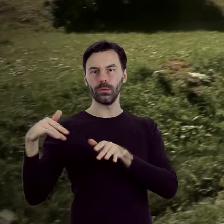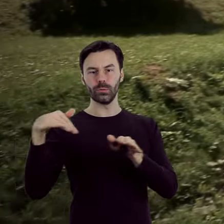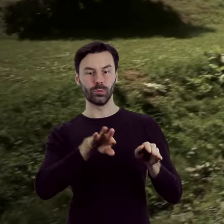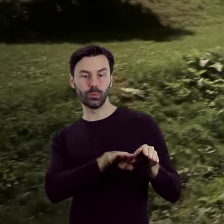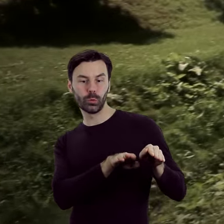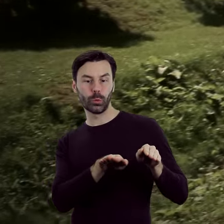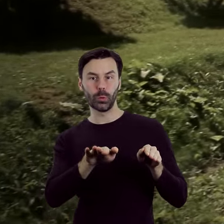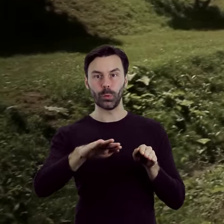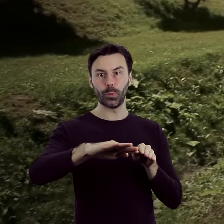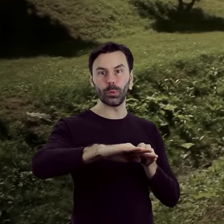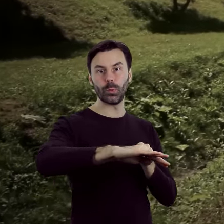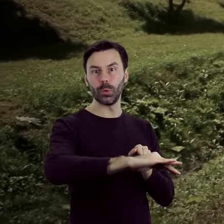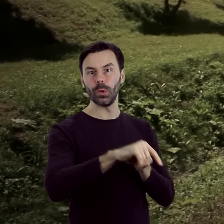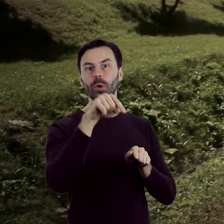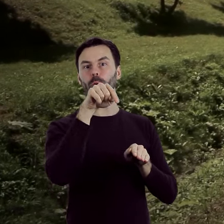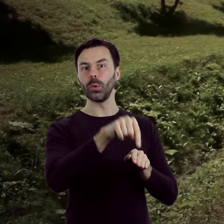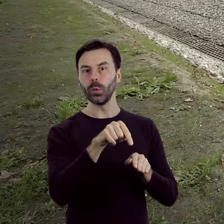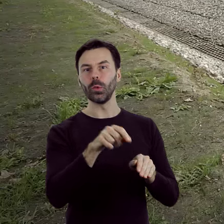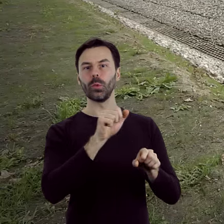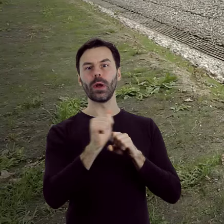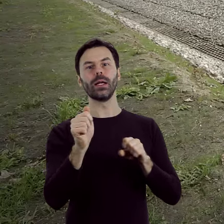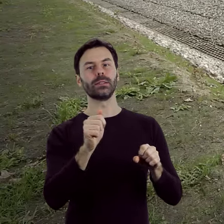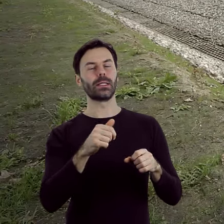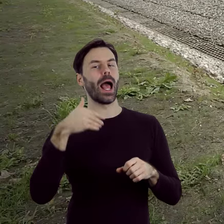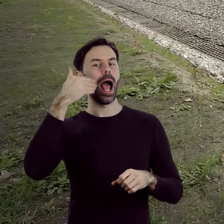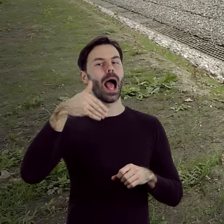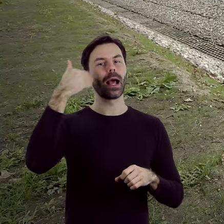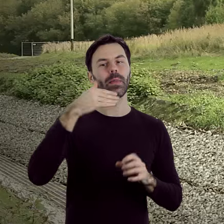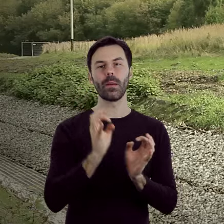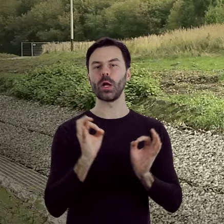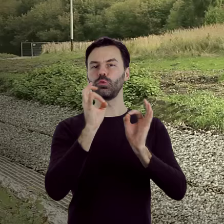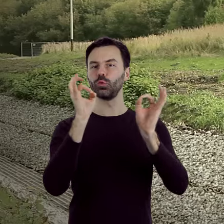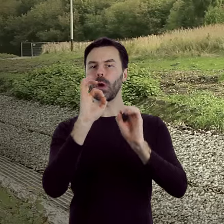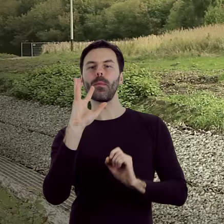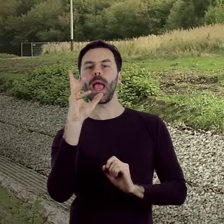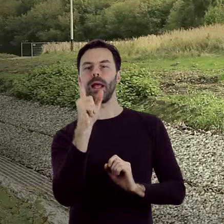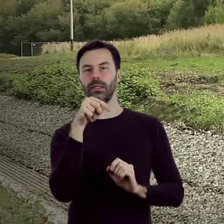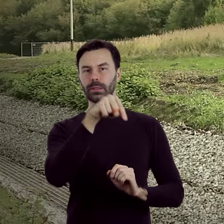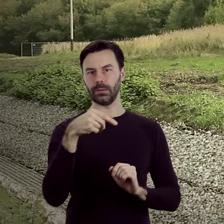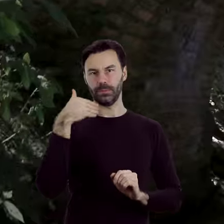Tu zakręca pod pagórkiem, na którym ulokowano kompleks Akademii Sztuk Pięknych.